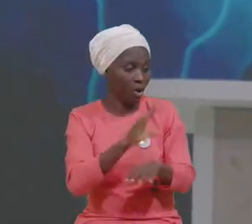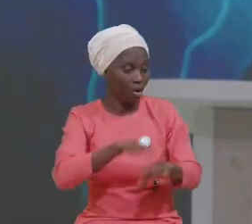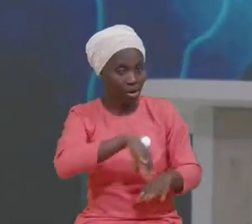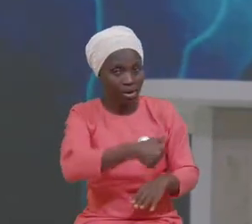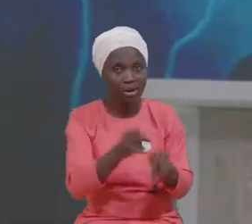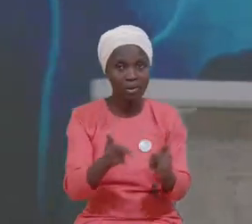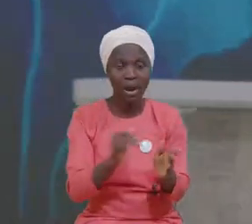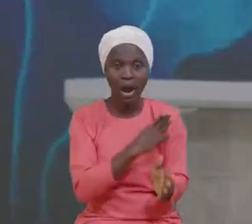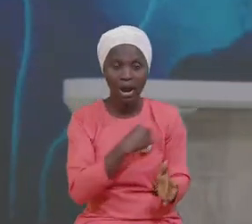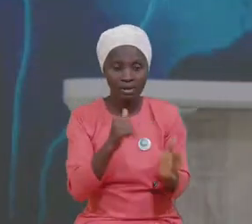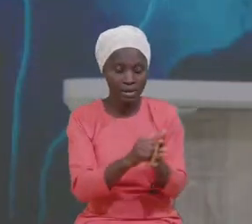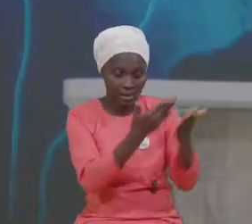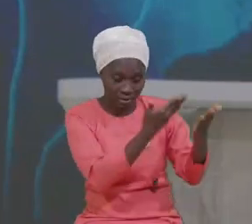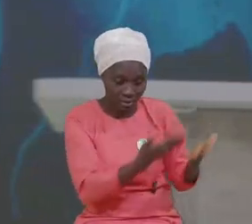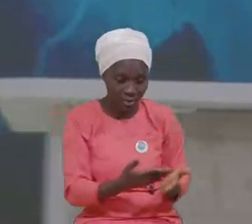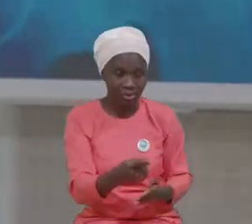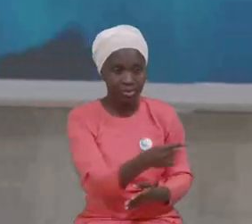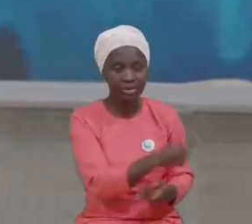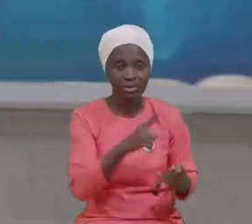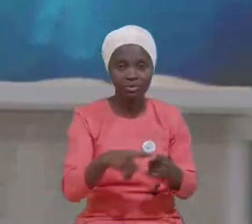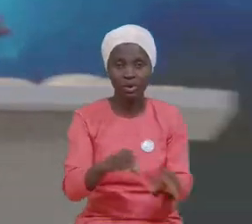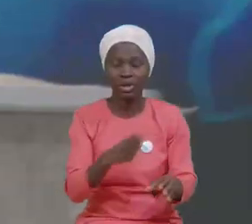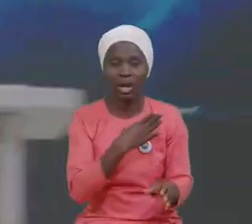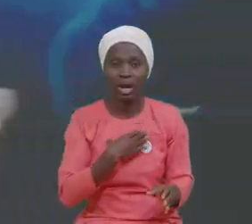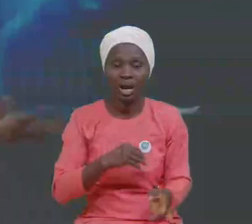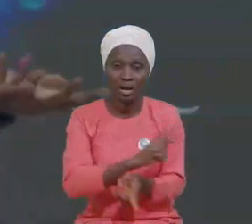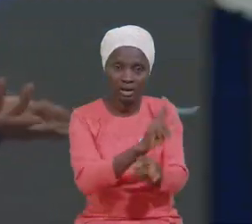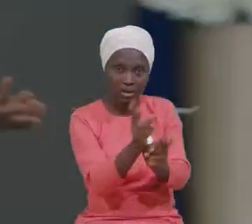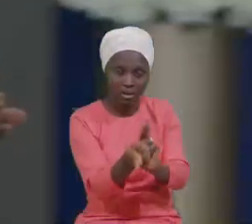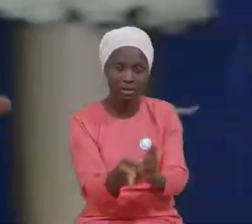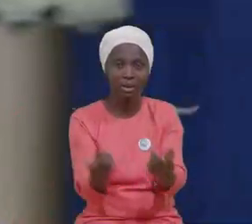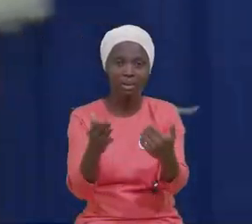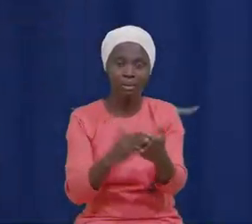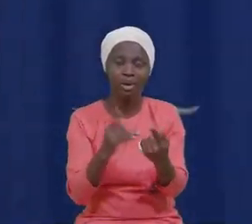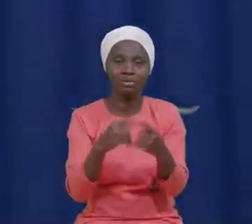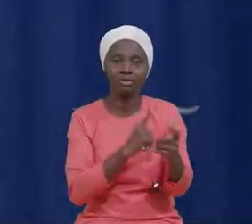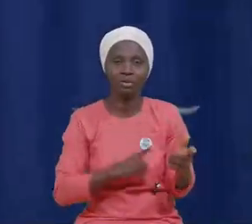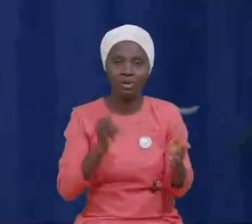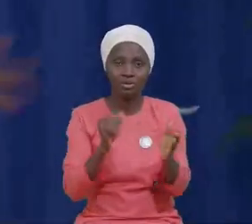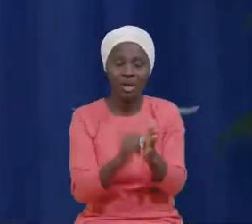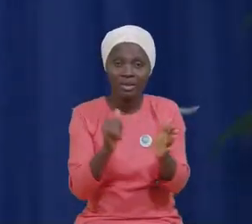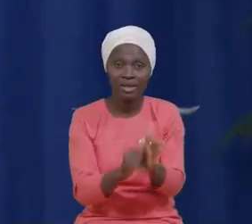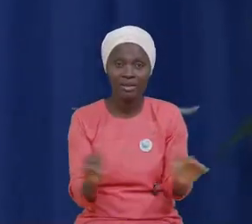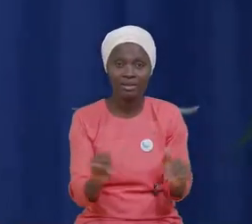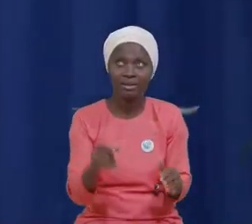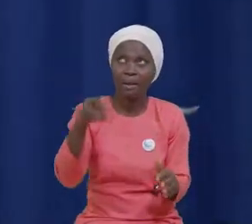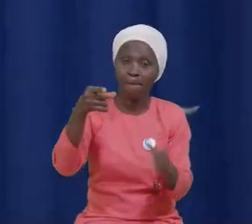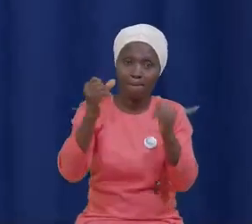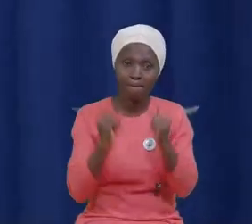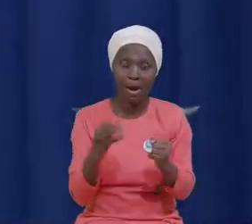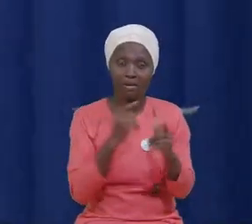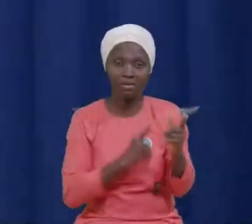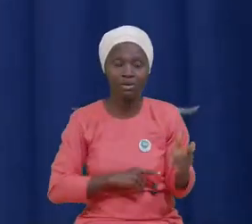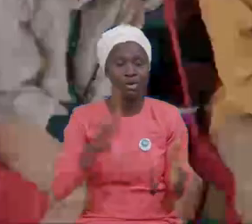personne. Et cela les a poussés à l'action. Et ils sont venus au Seigneur. Cette même puissance du